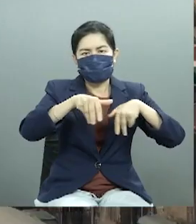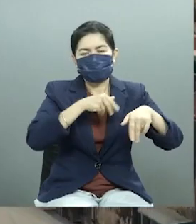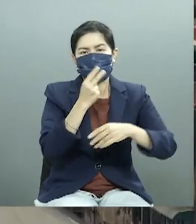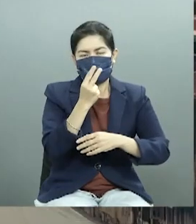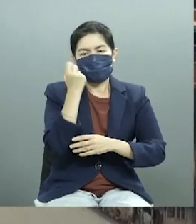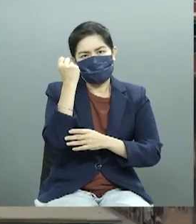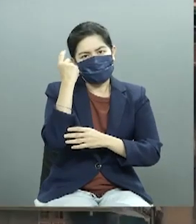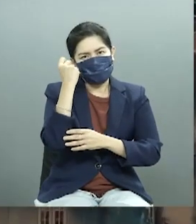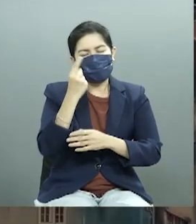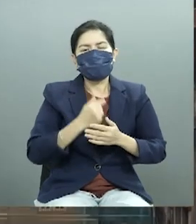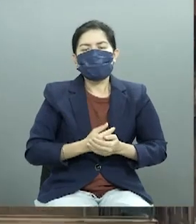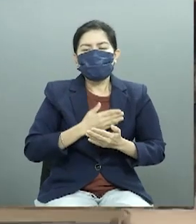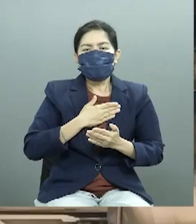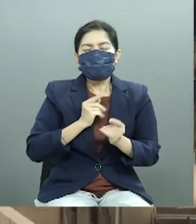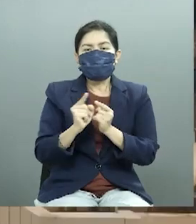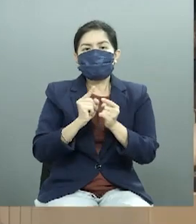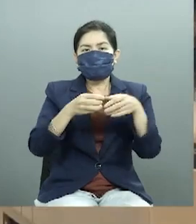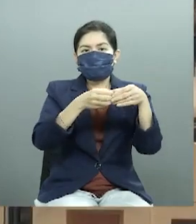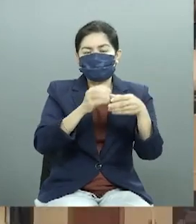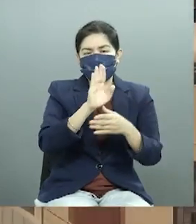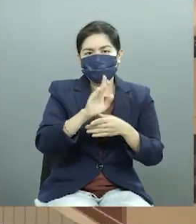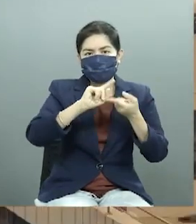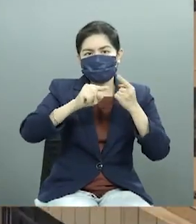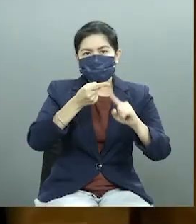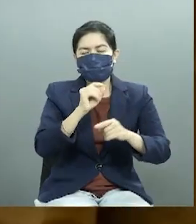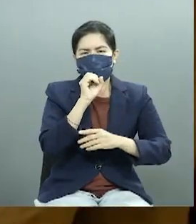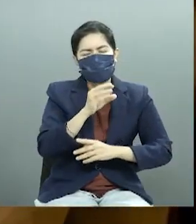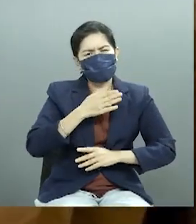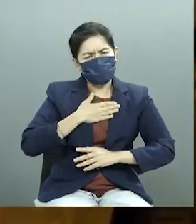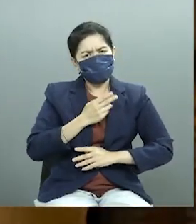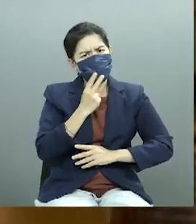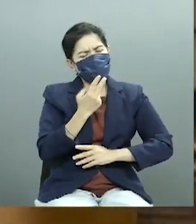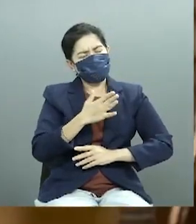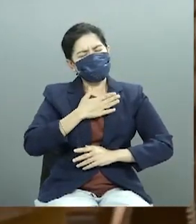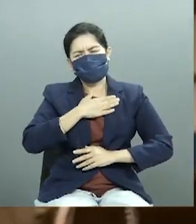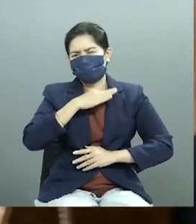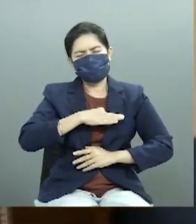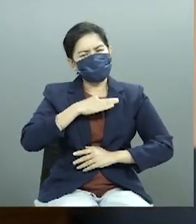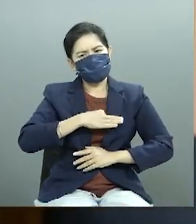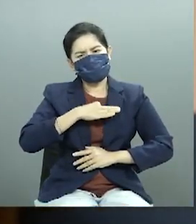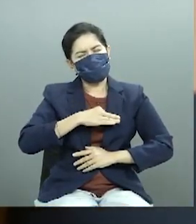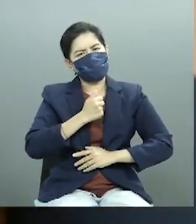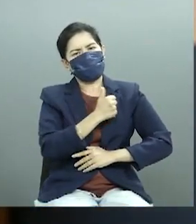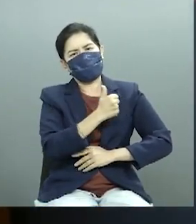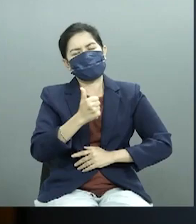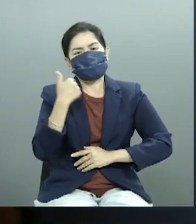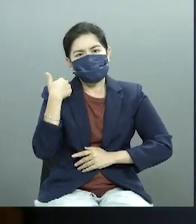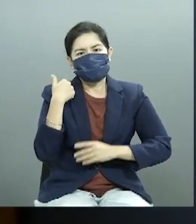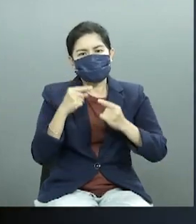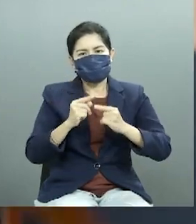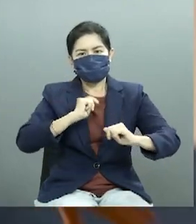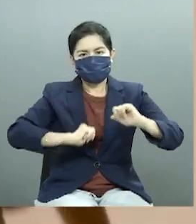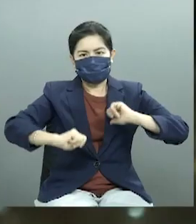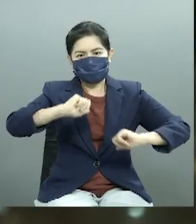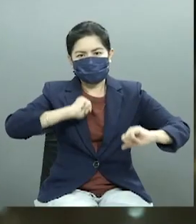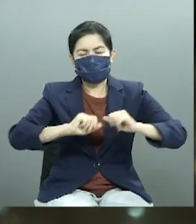คือคุยกับเพื่อนๆทั้งหลายเนี่ยนะเราก็บอกว่านี่ฉันไม่เคยดูละครเท่าไหร่นะแต่ดูเรื่องนี้พบว่าละครส่วนมากละครไทยเนี่ยผู้หญิง